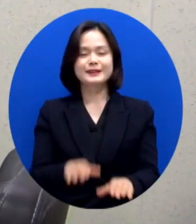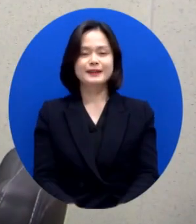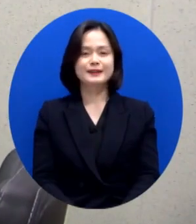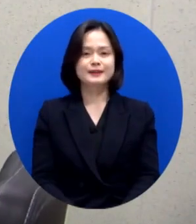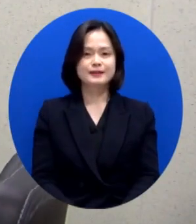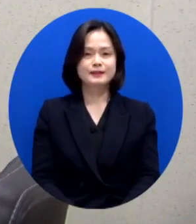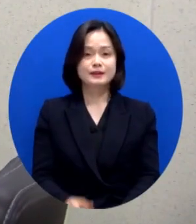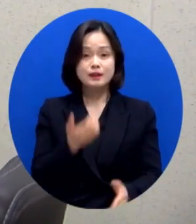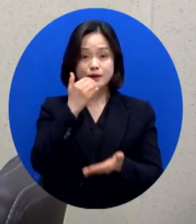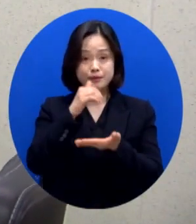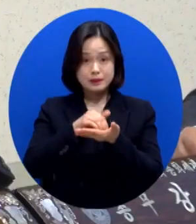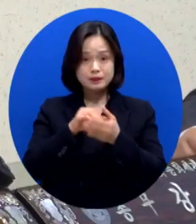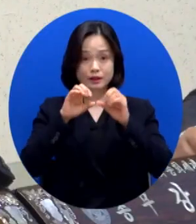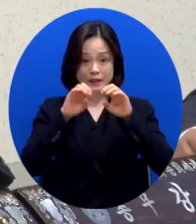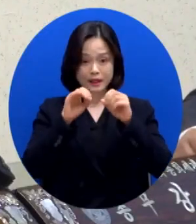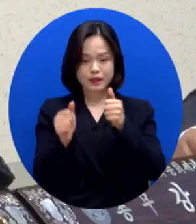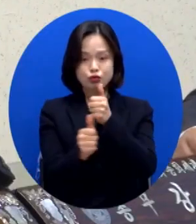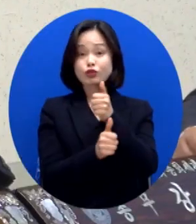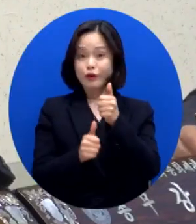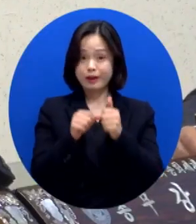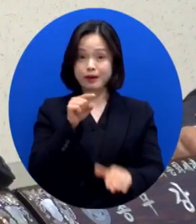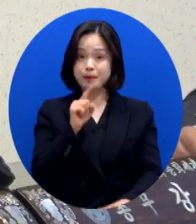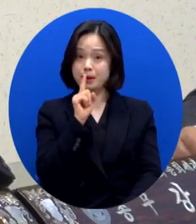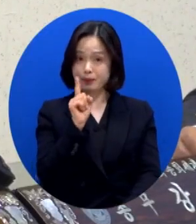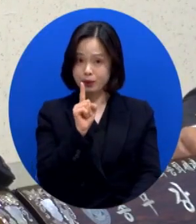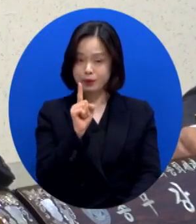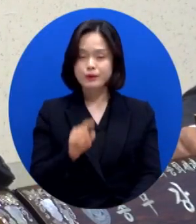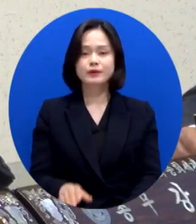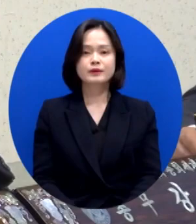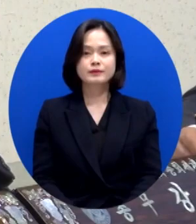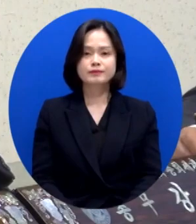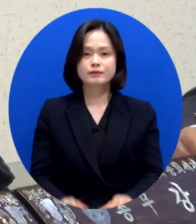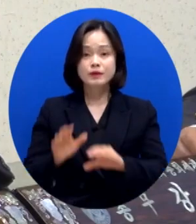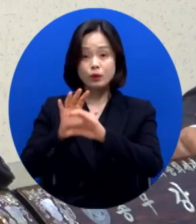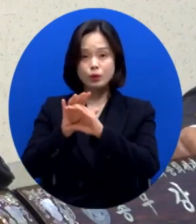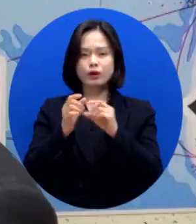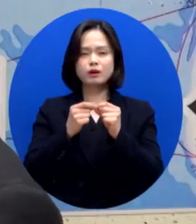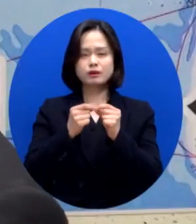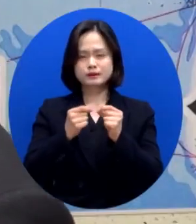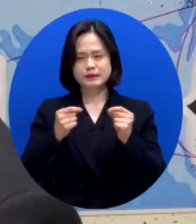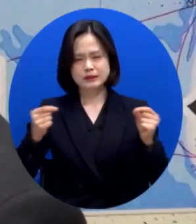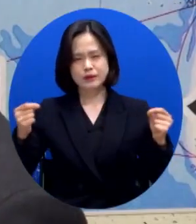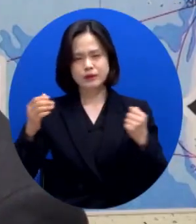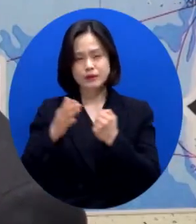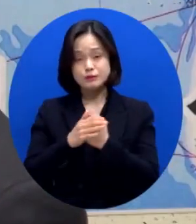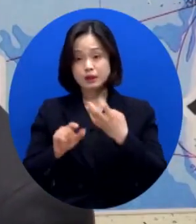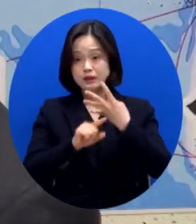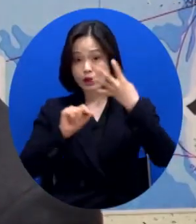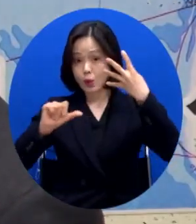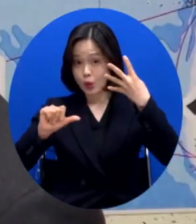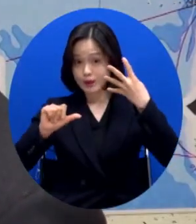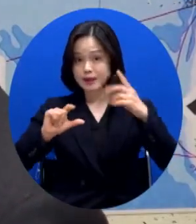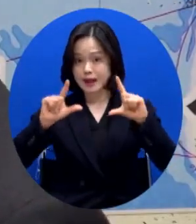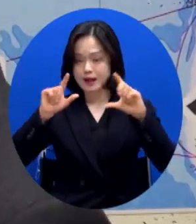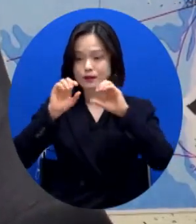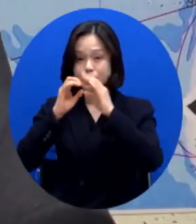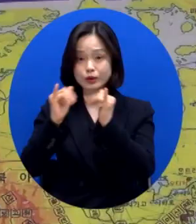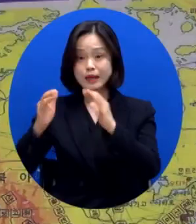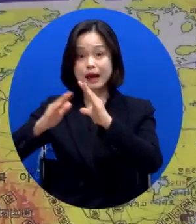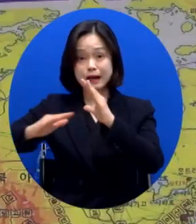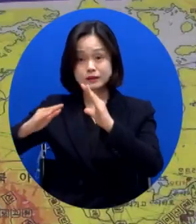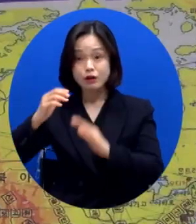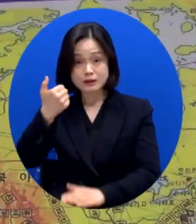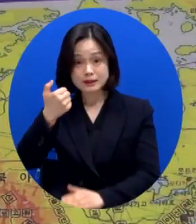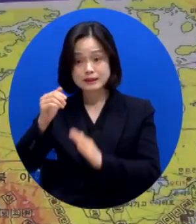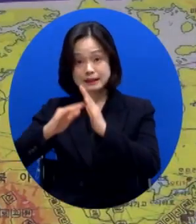예장 백석총회 세계선교위원회는 코로나19 장기화에 따라 지난 5일에 선교사 50 가정에 50만 원씩